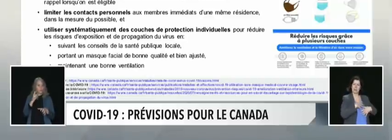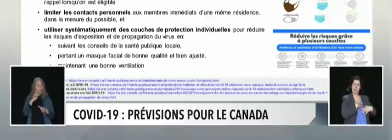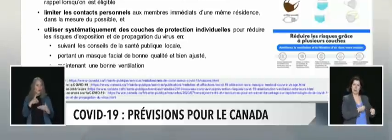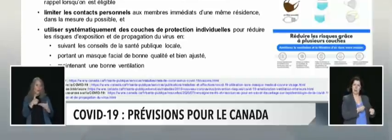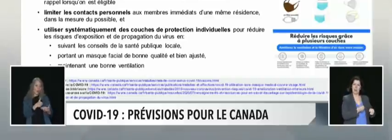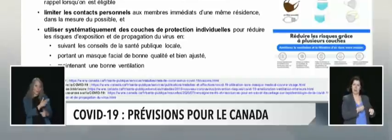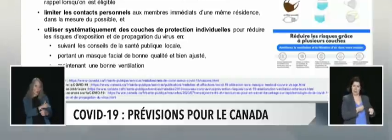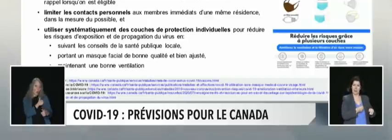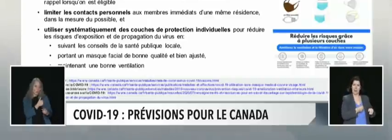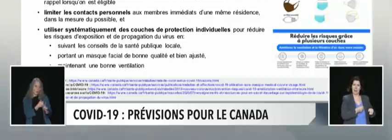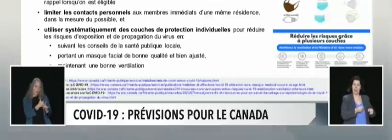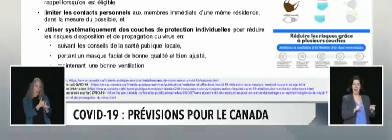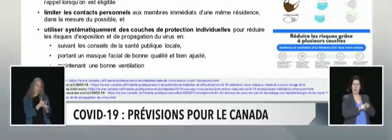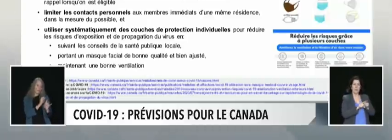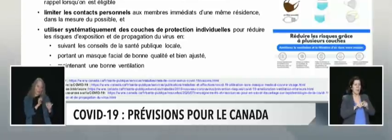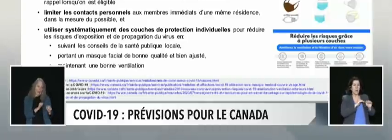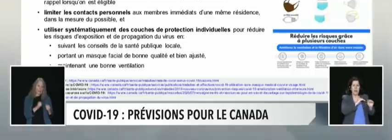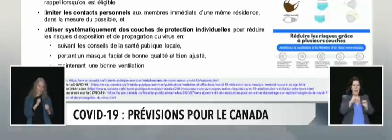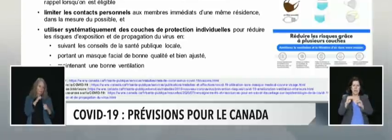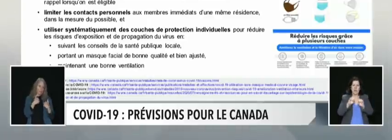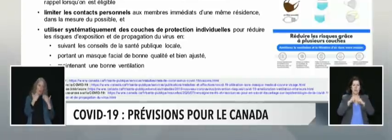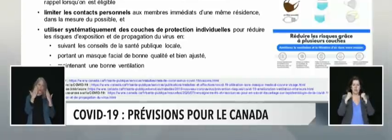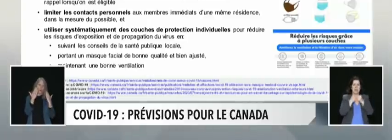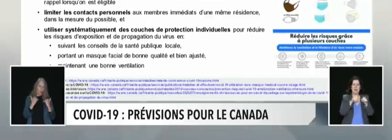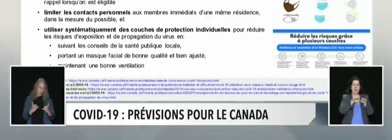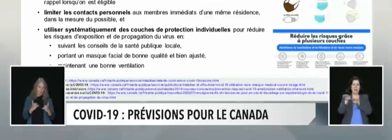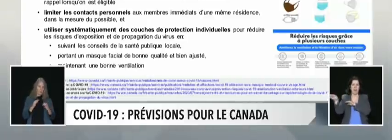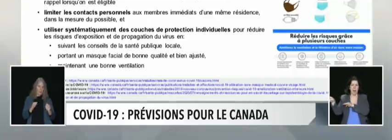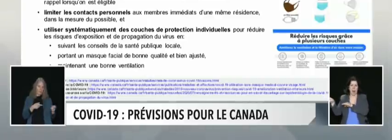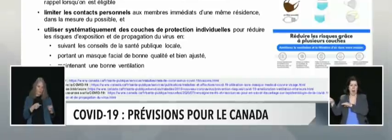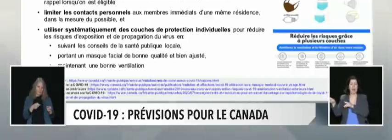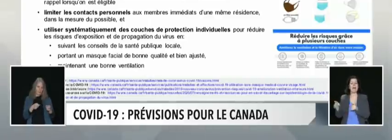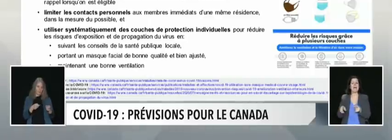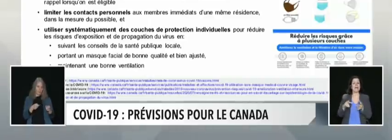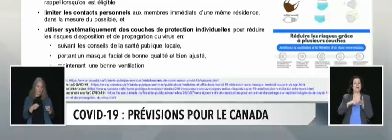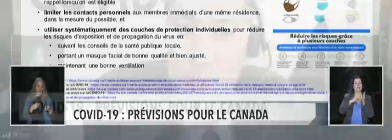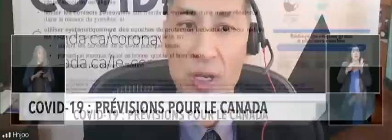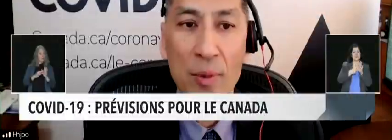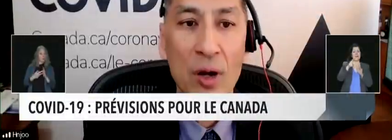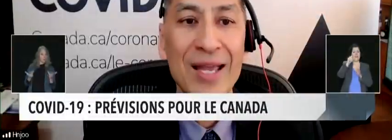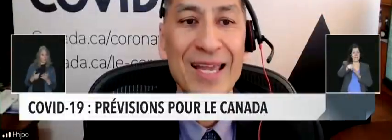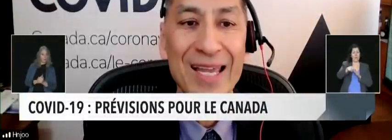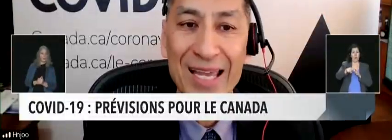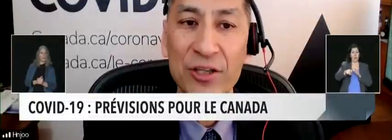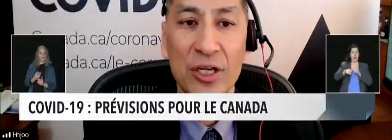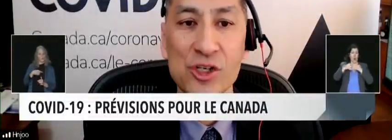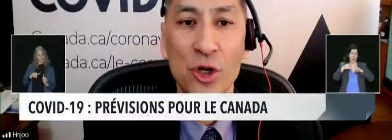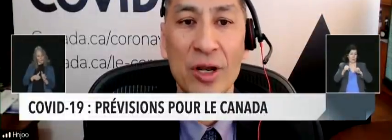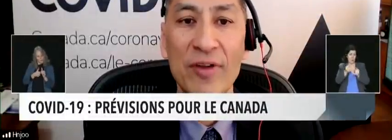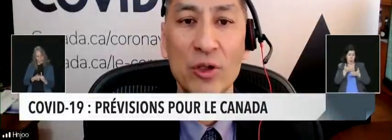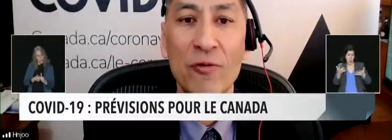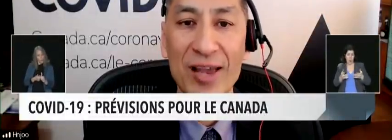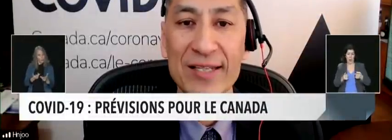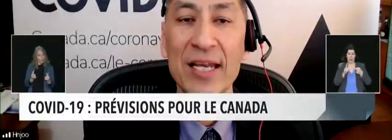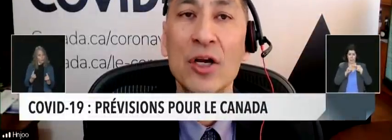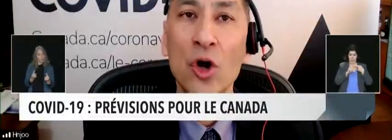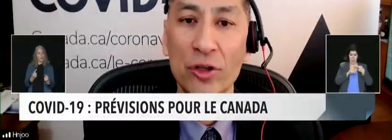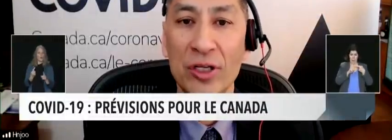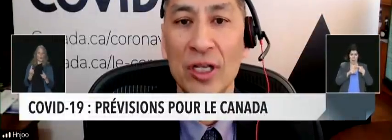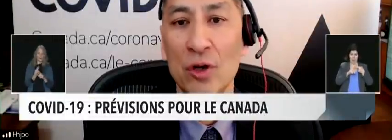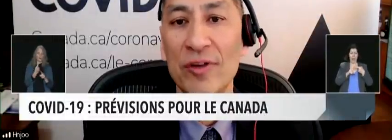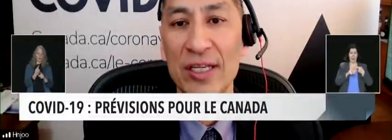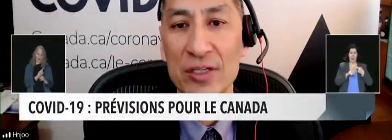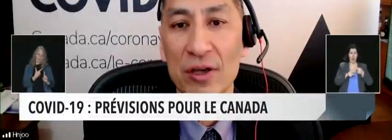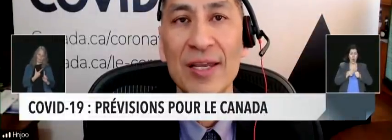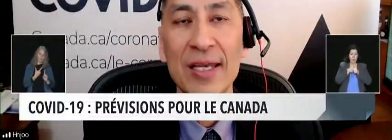critiques de la société. En pratique, nous devons continuer à, premièrement, être à jour avec nos vaccins